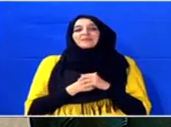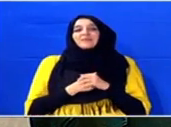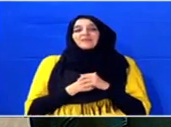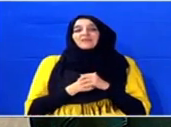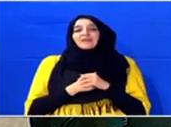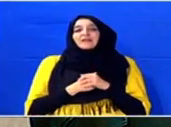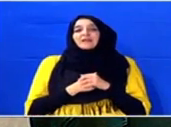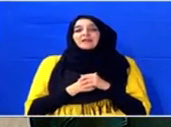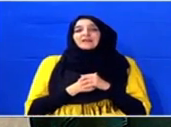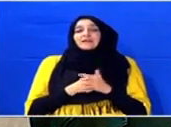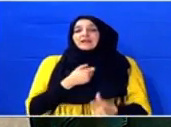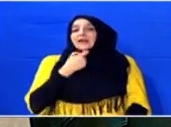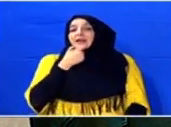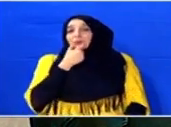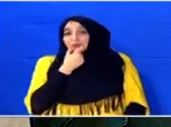وحكما